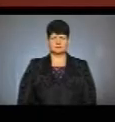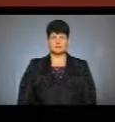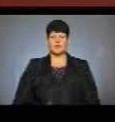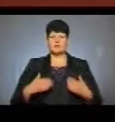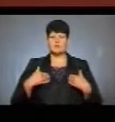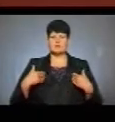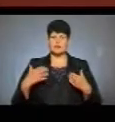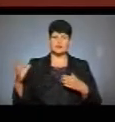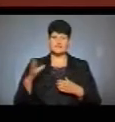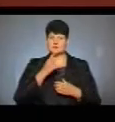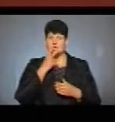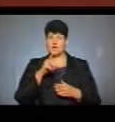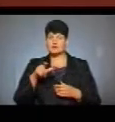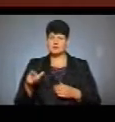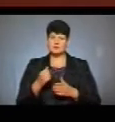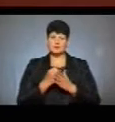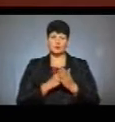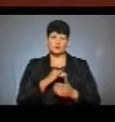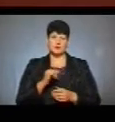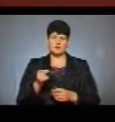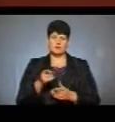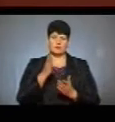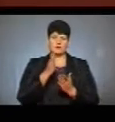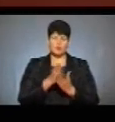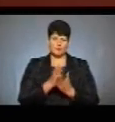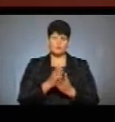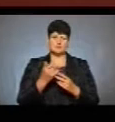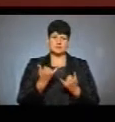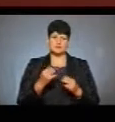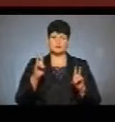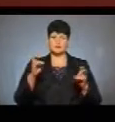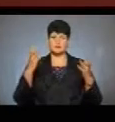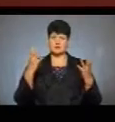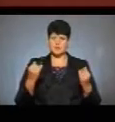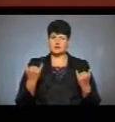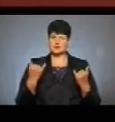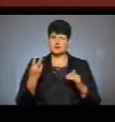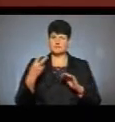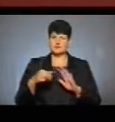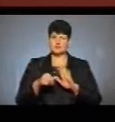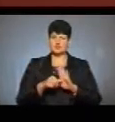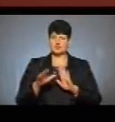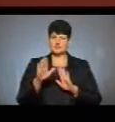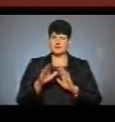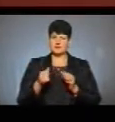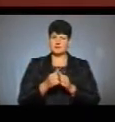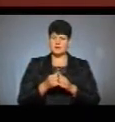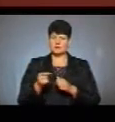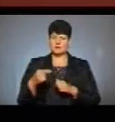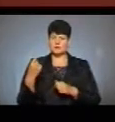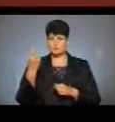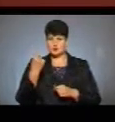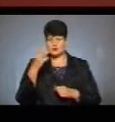Мої вітання усім глядачам телеканалу ЮА Тернопіль. У прямому ефірі програма «Тема дня». Сьогодні, 26 вересня, під стінами Тернопільської обласної